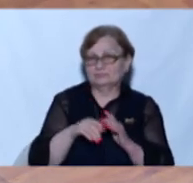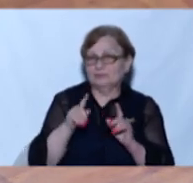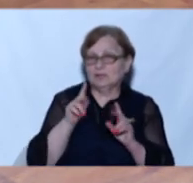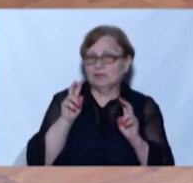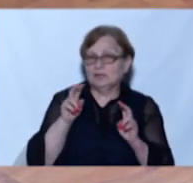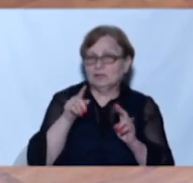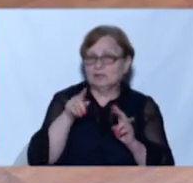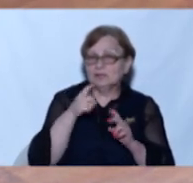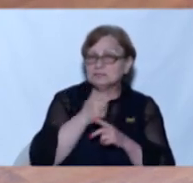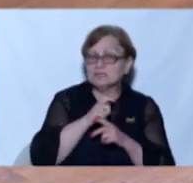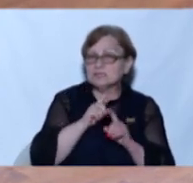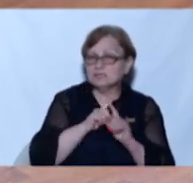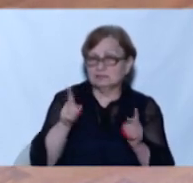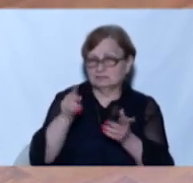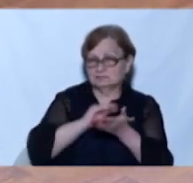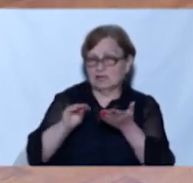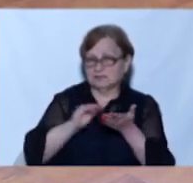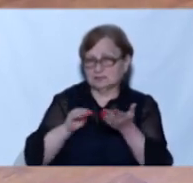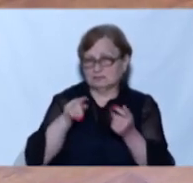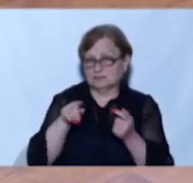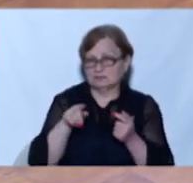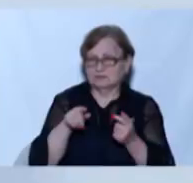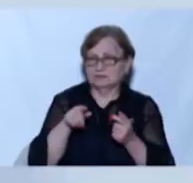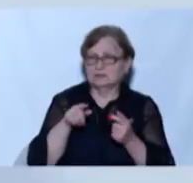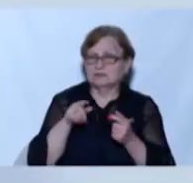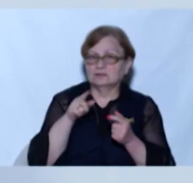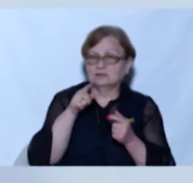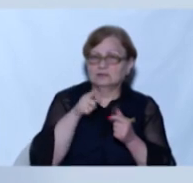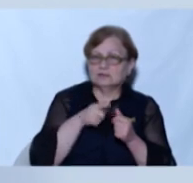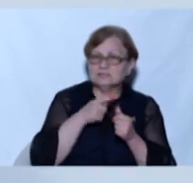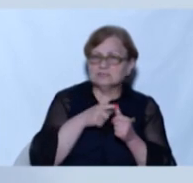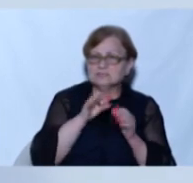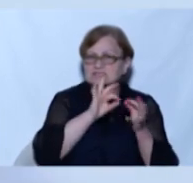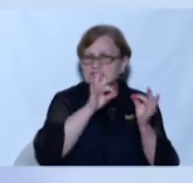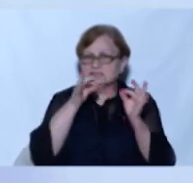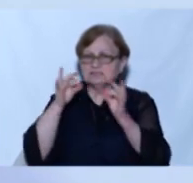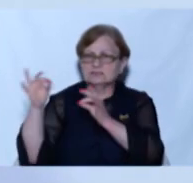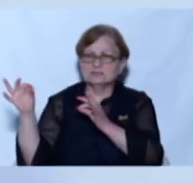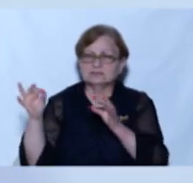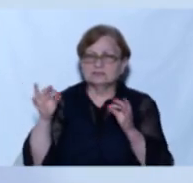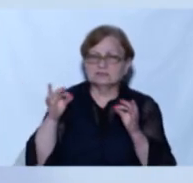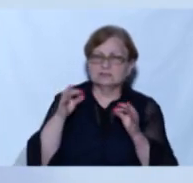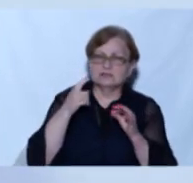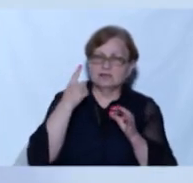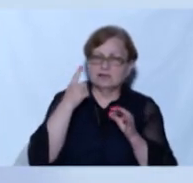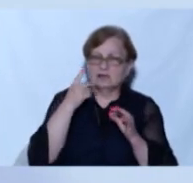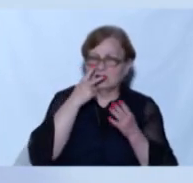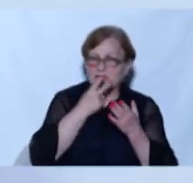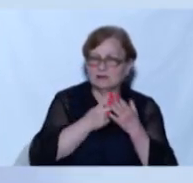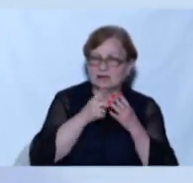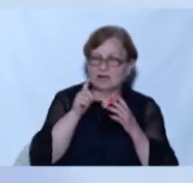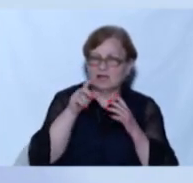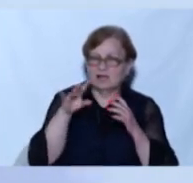ეს ძეგლი უნიკალური, აი აქ სახელდებითი წინადადებებიო ნათქვამია, ხო? გაიხსენეთ თუნდაც ის კადრი, როდესაც